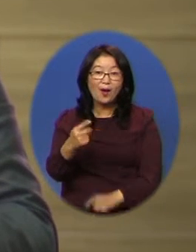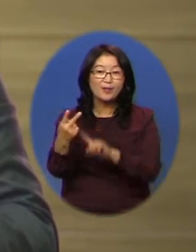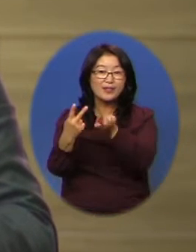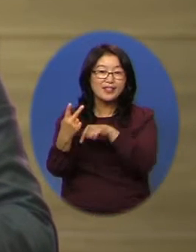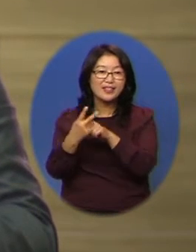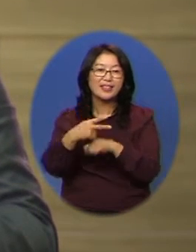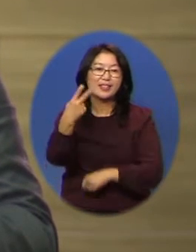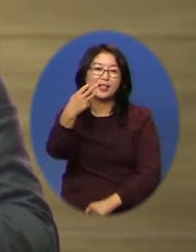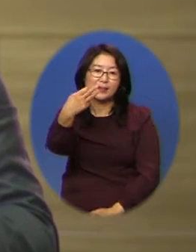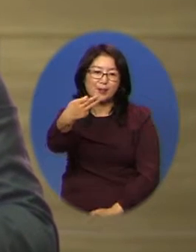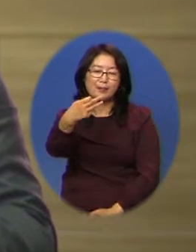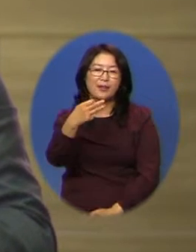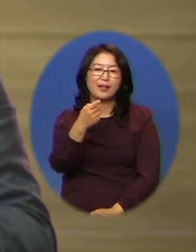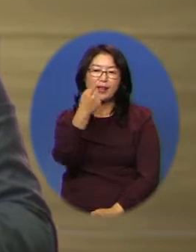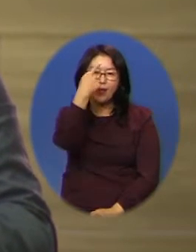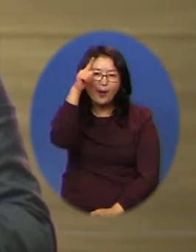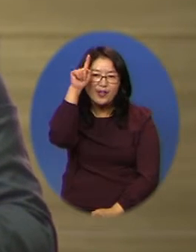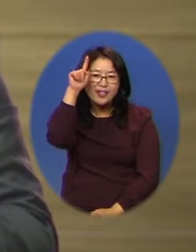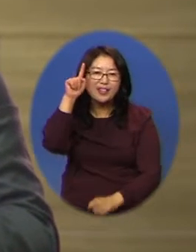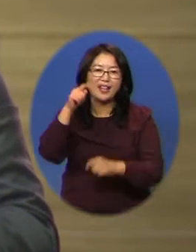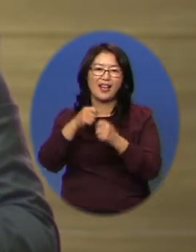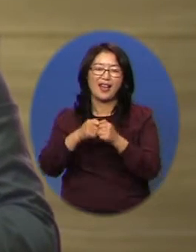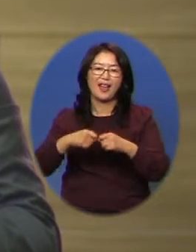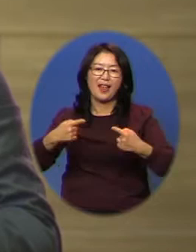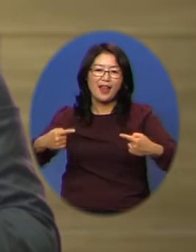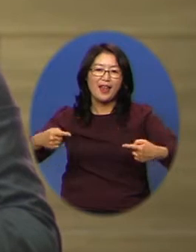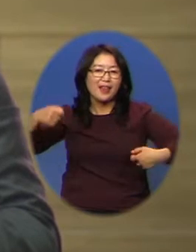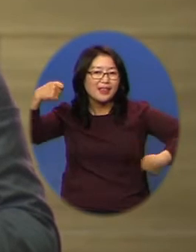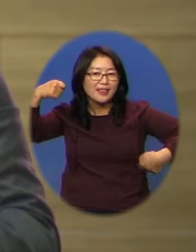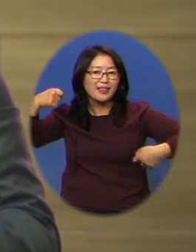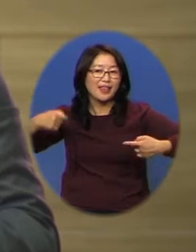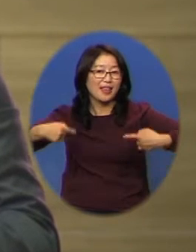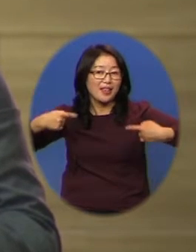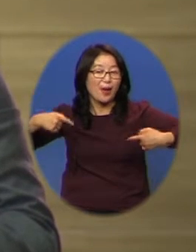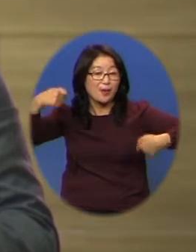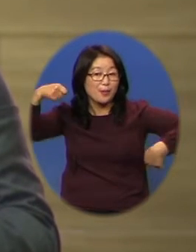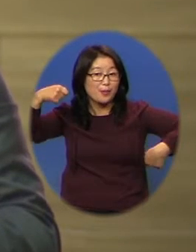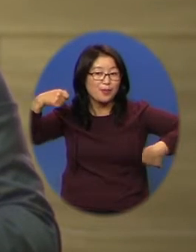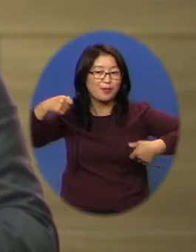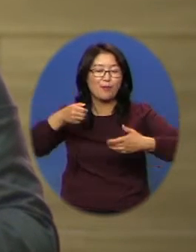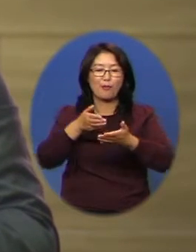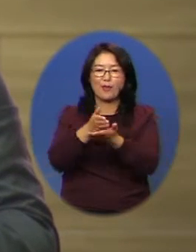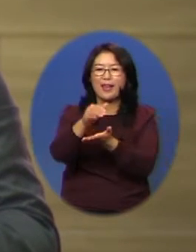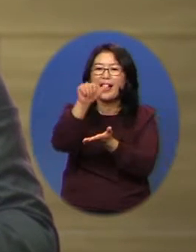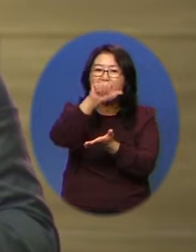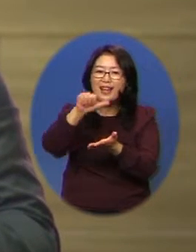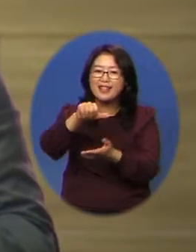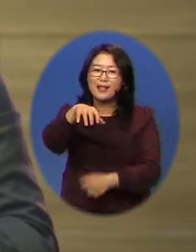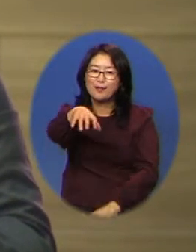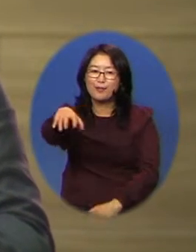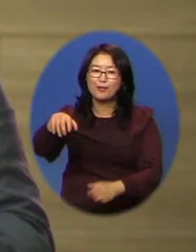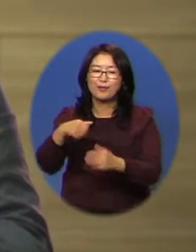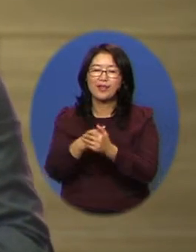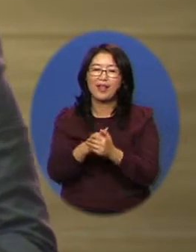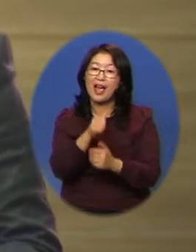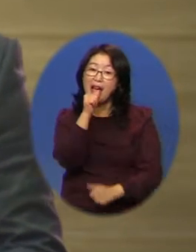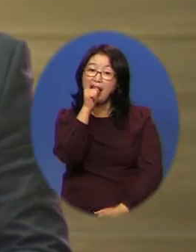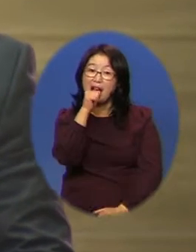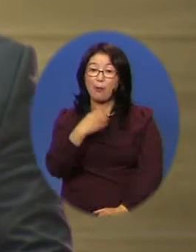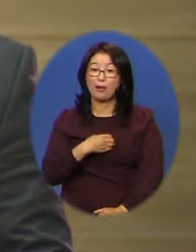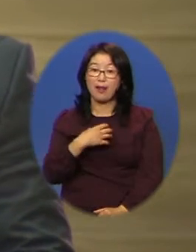러시아 세계선수권 댄스 스포츠 부문에서 아시아 선수로는 최초로 프리라틴 부문 동메달을